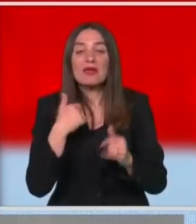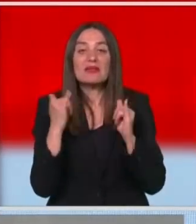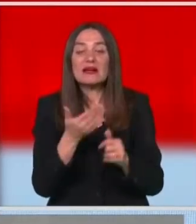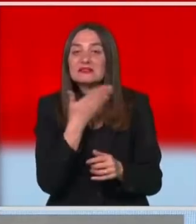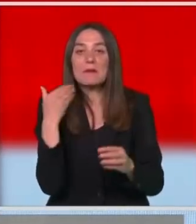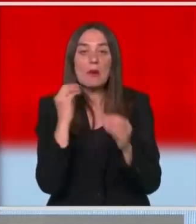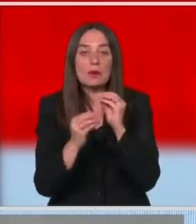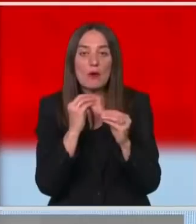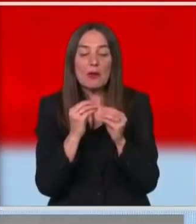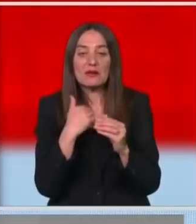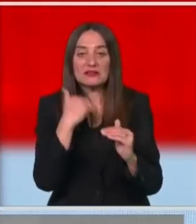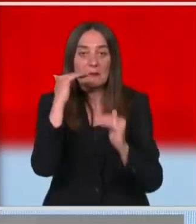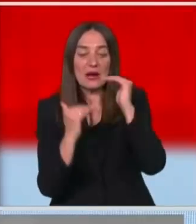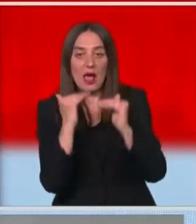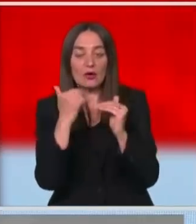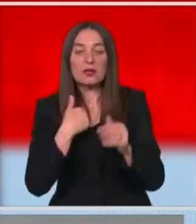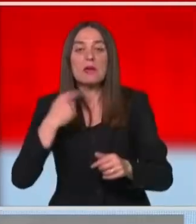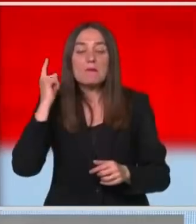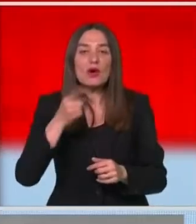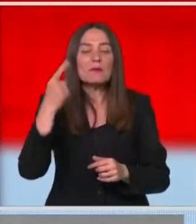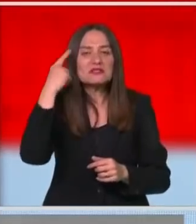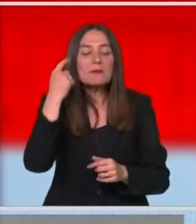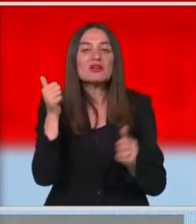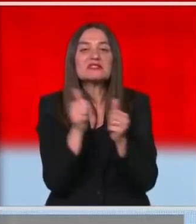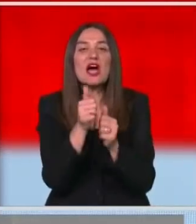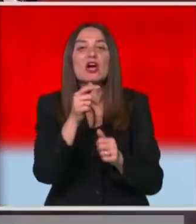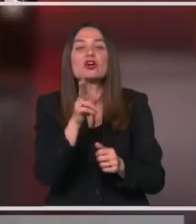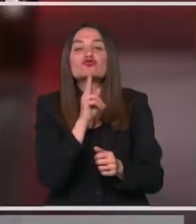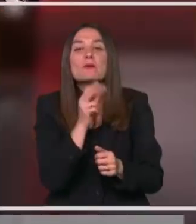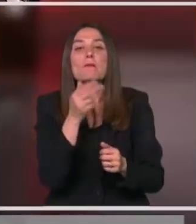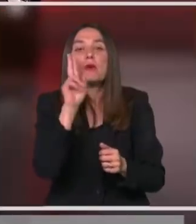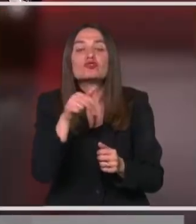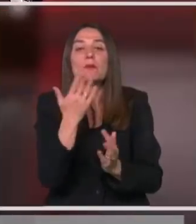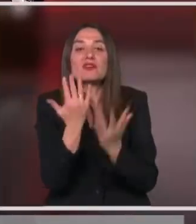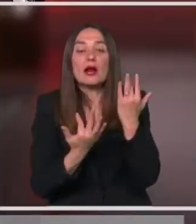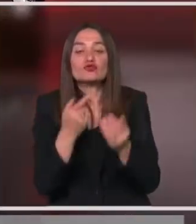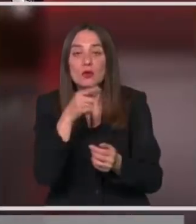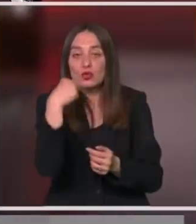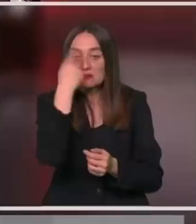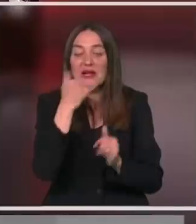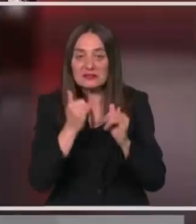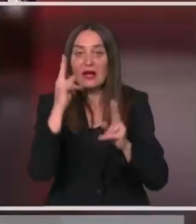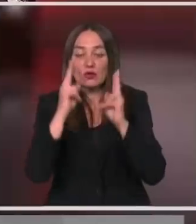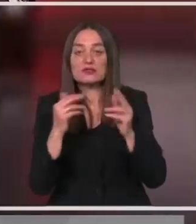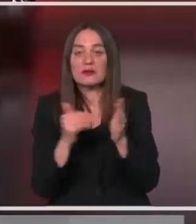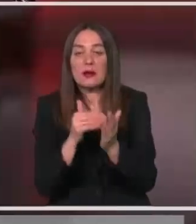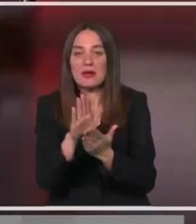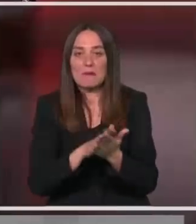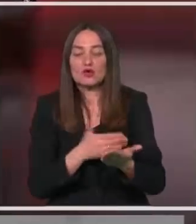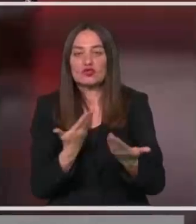problem da se prilagodimo. Mi moramo da znamo sa čim možemo da računamo. I u tom smislu sad ova diskusija treba da krene. Dobro,